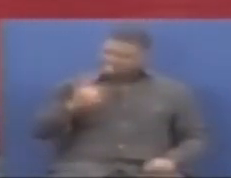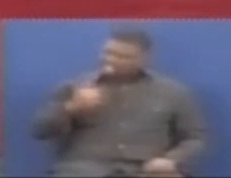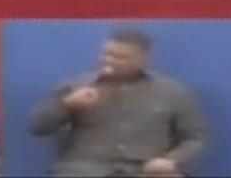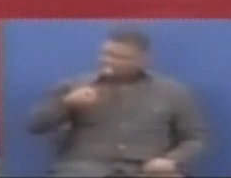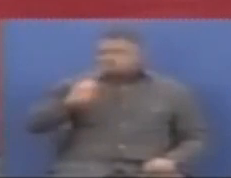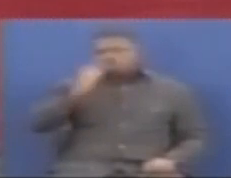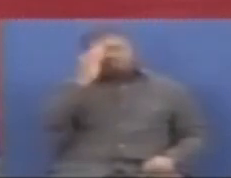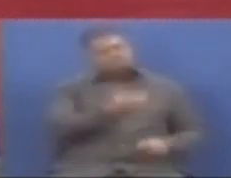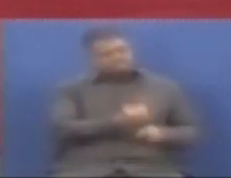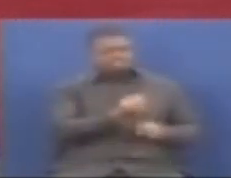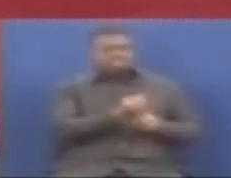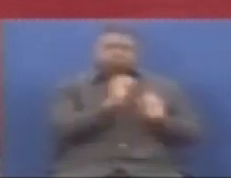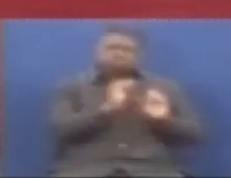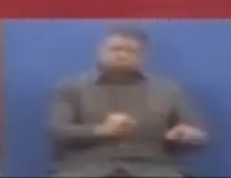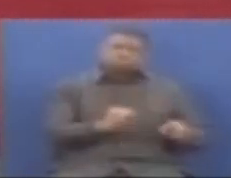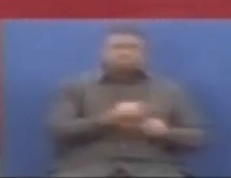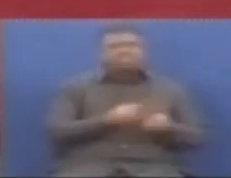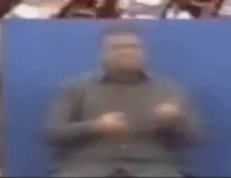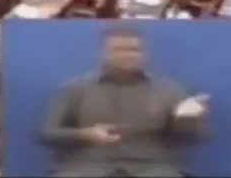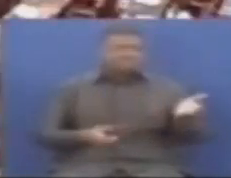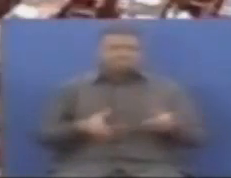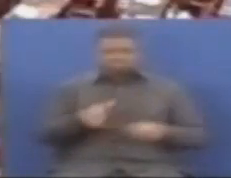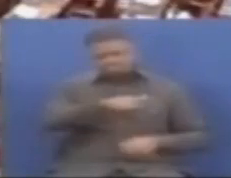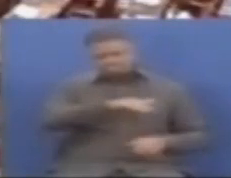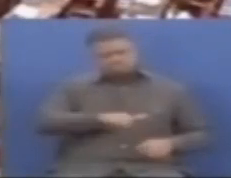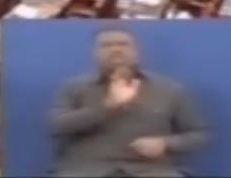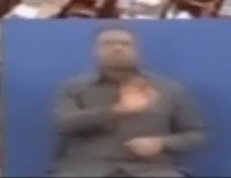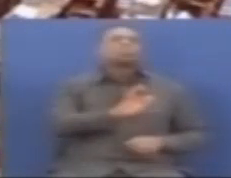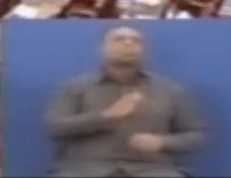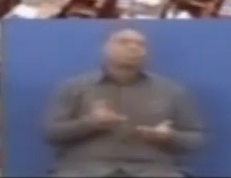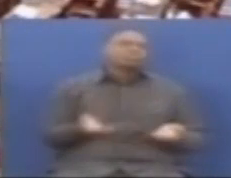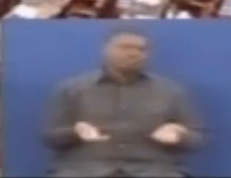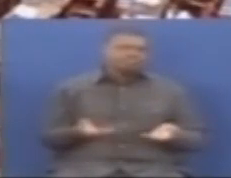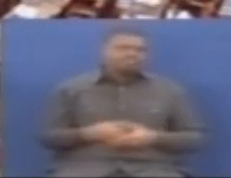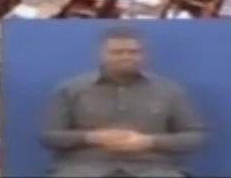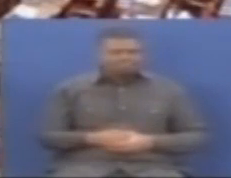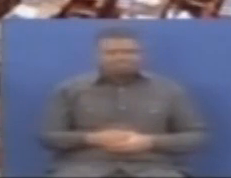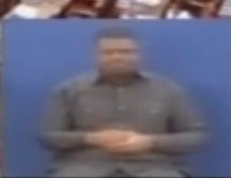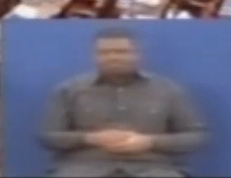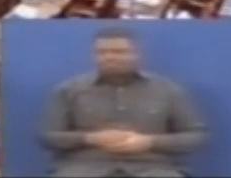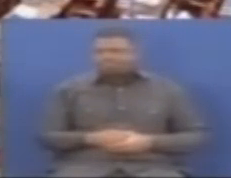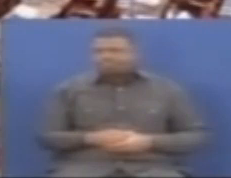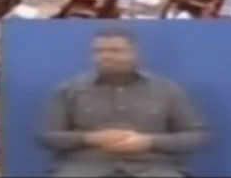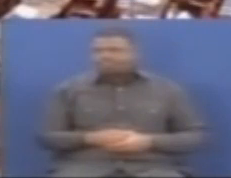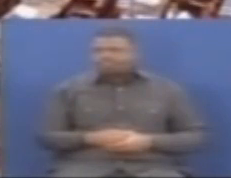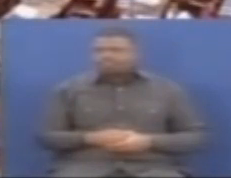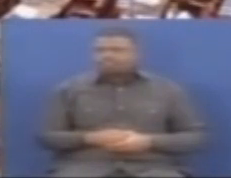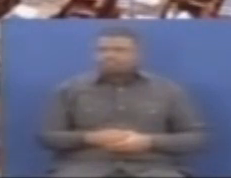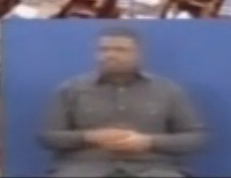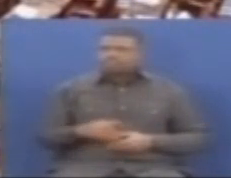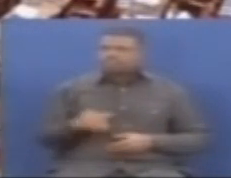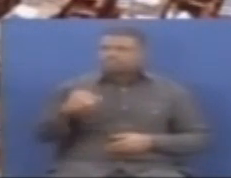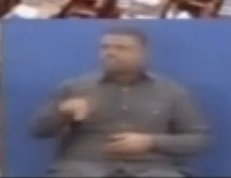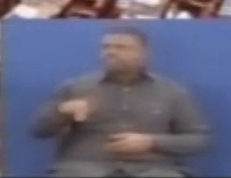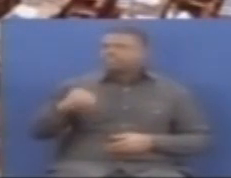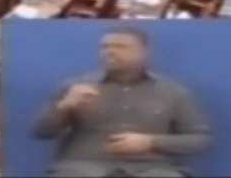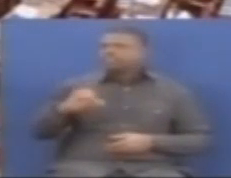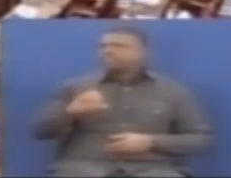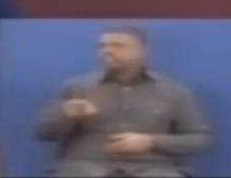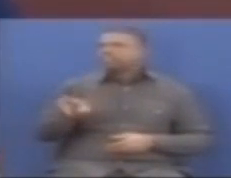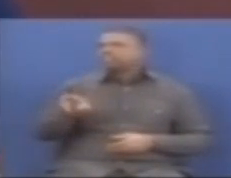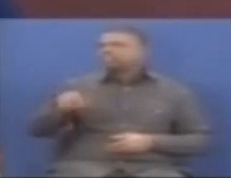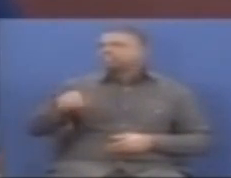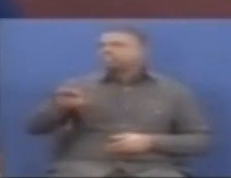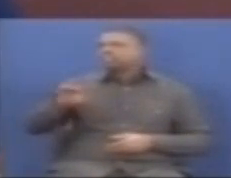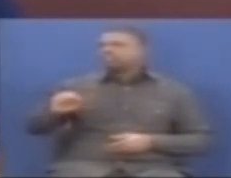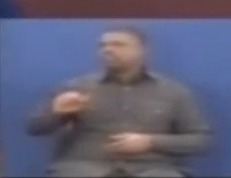kufikia Januari kama makubaliano ambayo watayakamilisha kesho kutakuwa na kikao kati ya mkandarasi na uongozi wa TANROADS makao